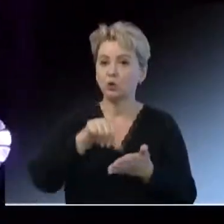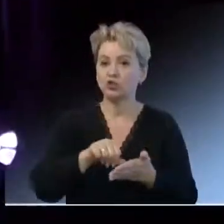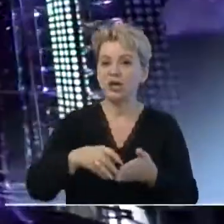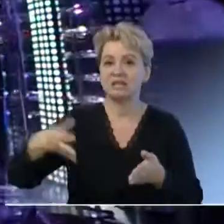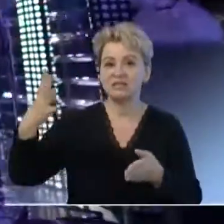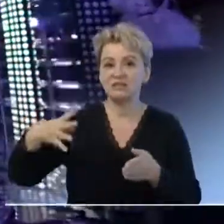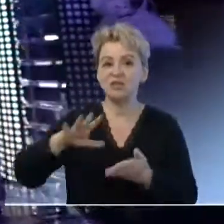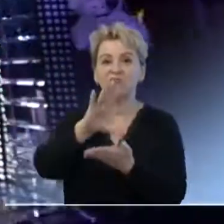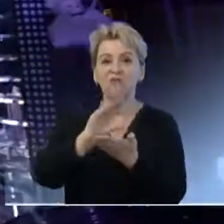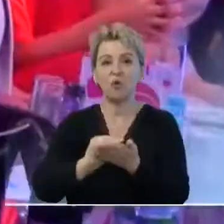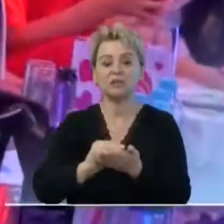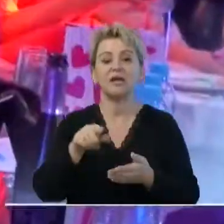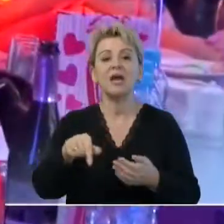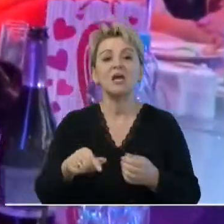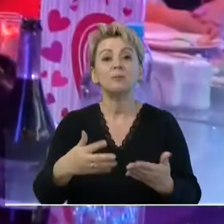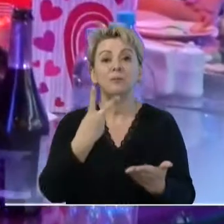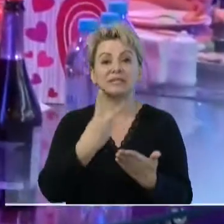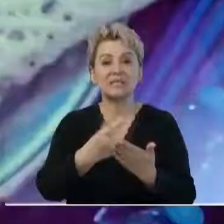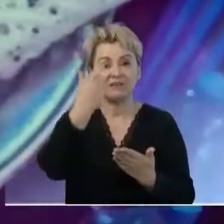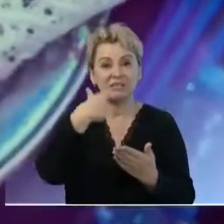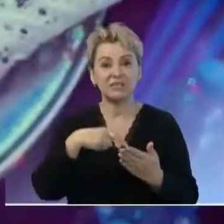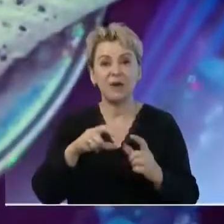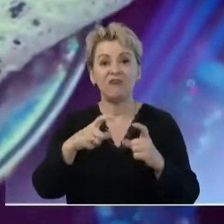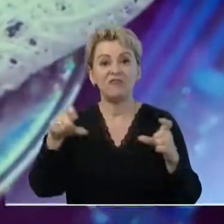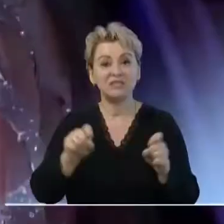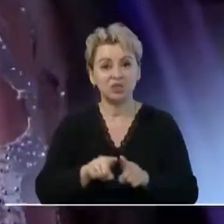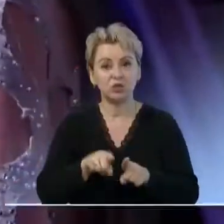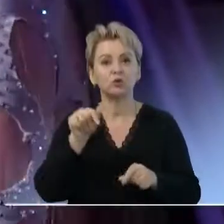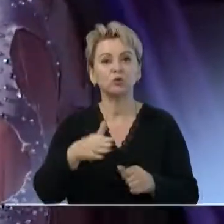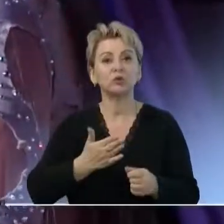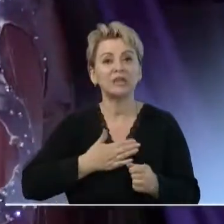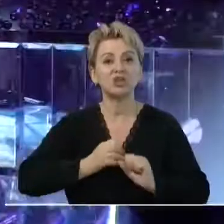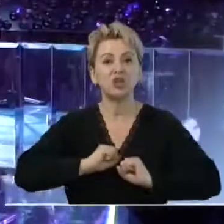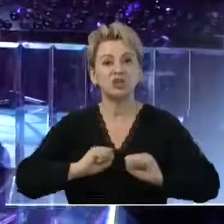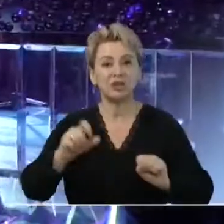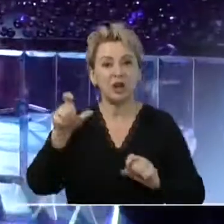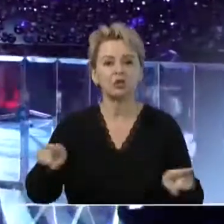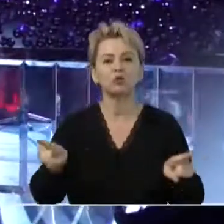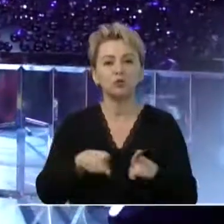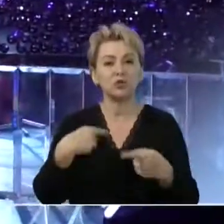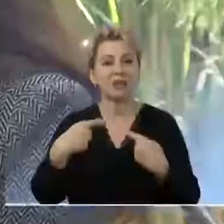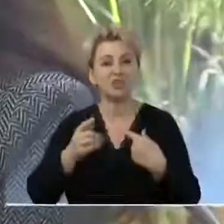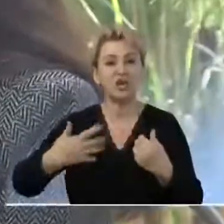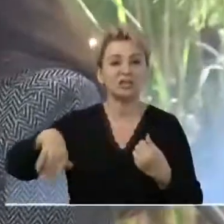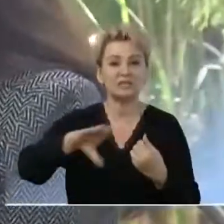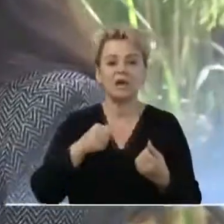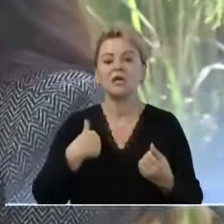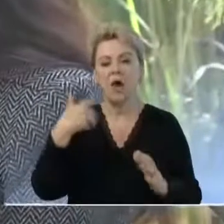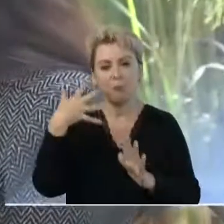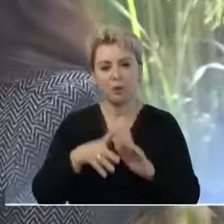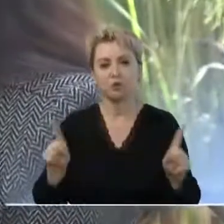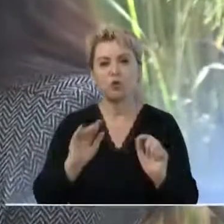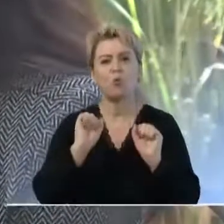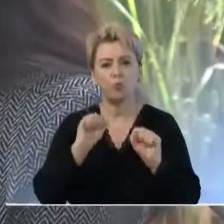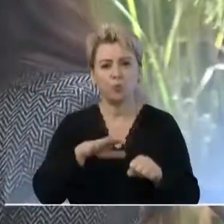видео и фотосессиях, а еще представить себя в специальной визитке. И тут наша героиня тоже отличалась от всех. Я понимала, что будет